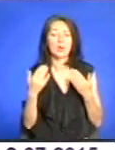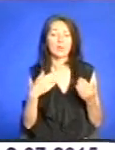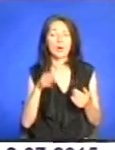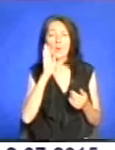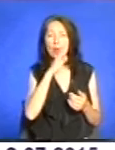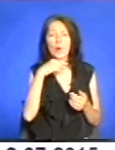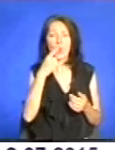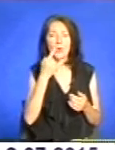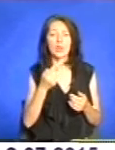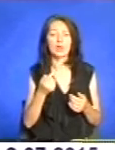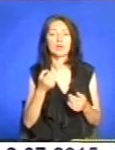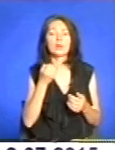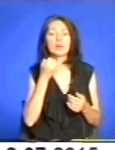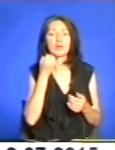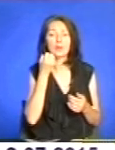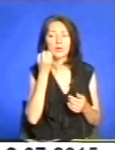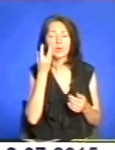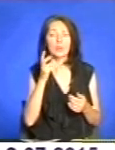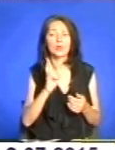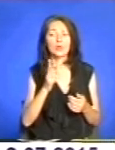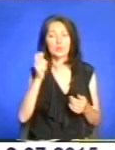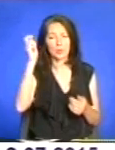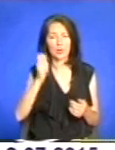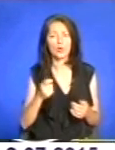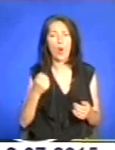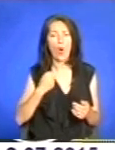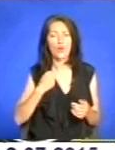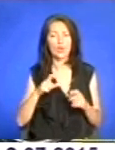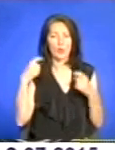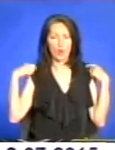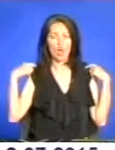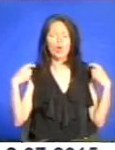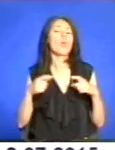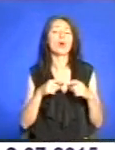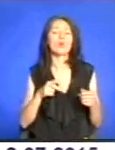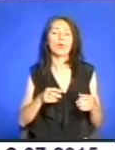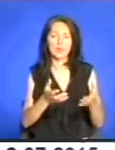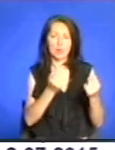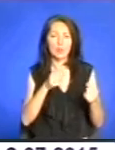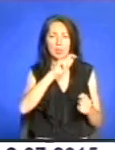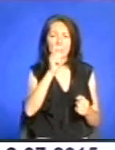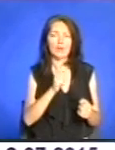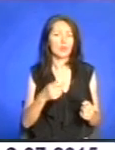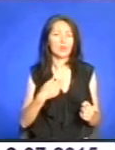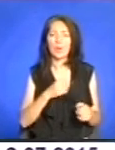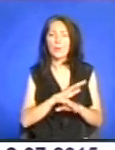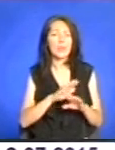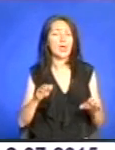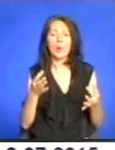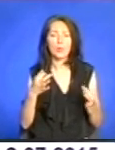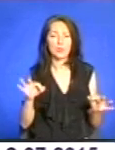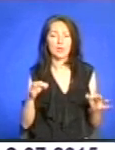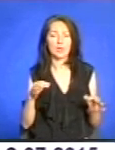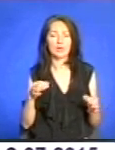мене: «Боже, якби прийшов хтось з воєнкомату забирати його на війну, я би, каже, кричала страшне, я б його не пустила, я би, каже, свою дитину не пустила». Вони одне за